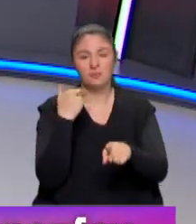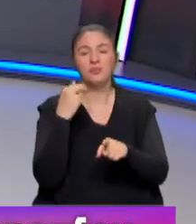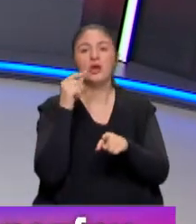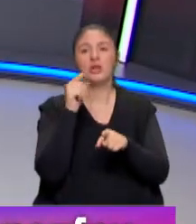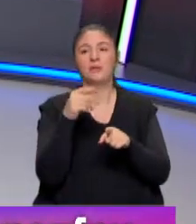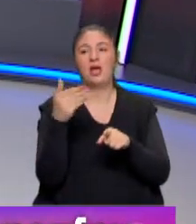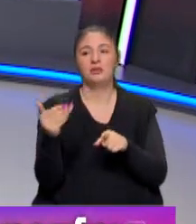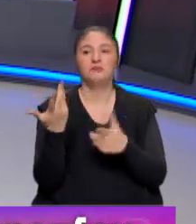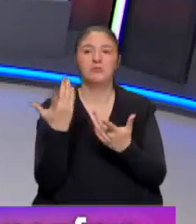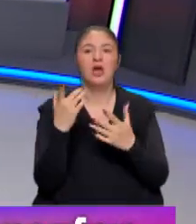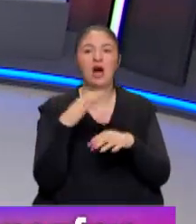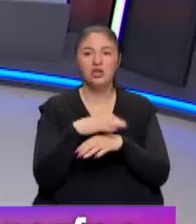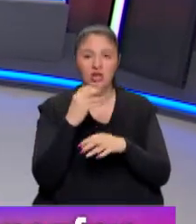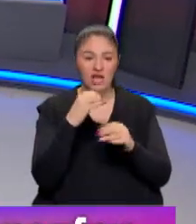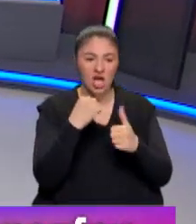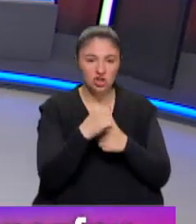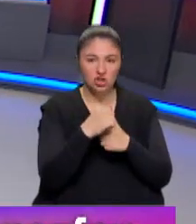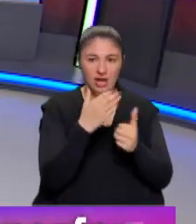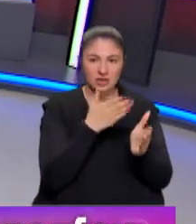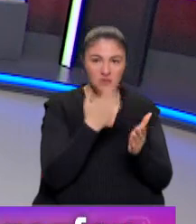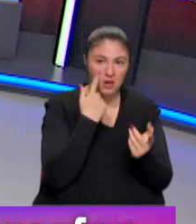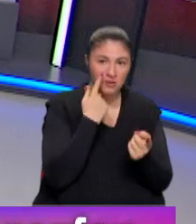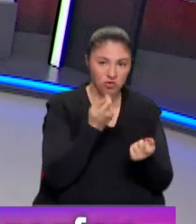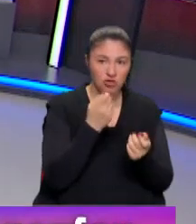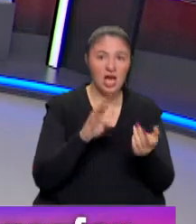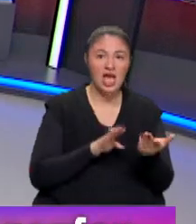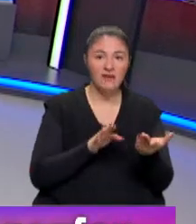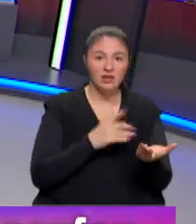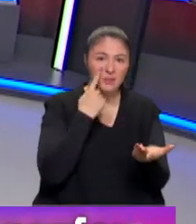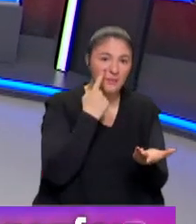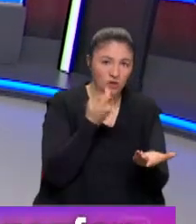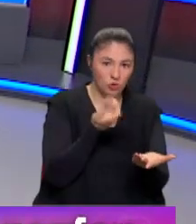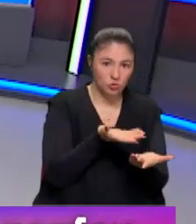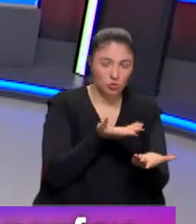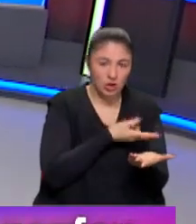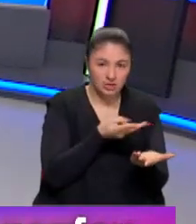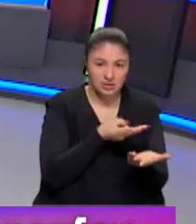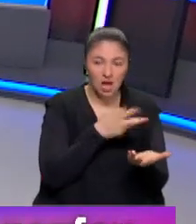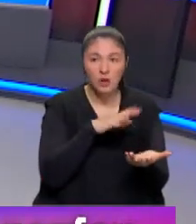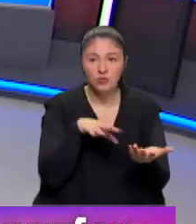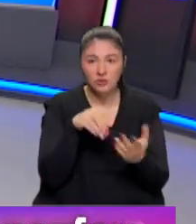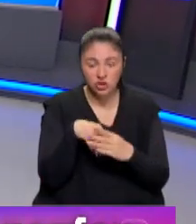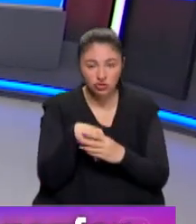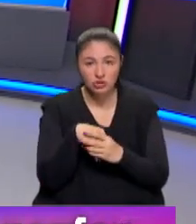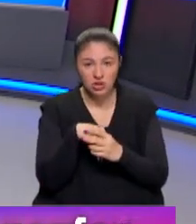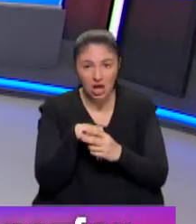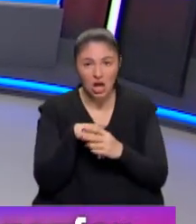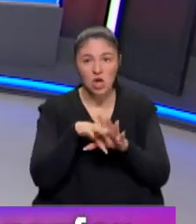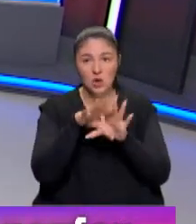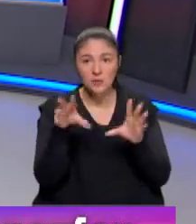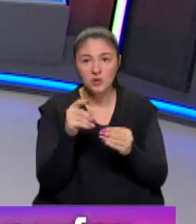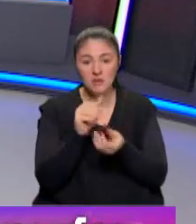yandan işte rahatsızlığı olan eşine yetişmeye çalışıyor, evladına yetişmeye çalışıyor. Tüm bunların içinde